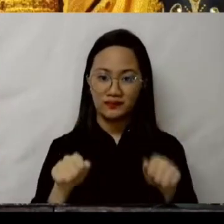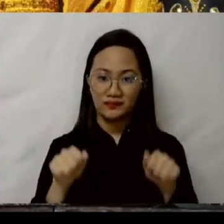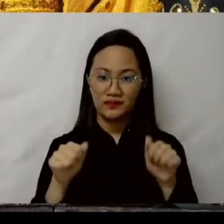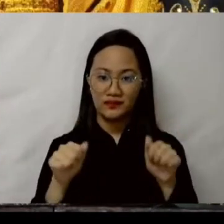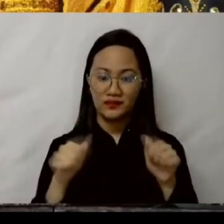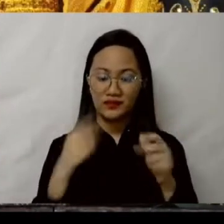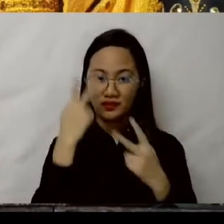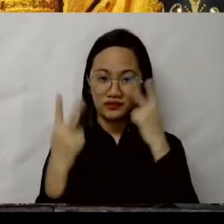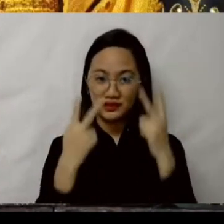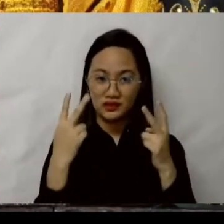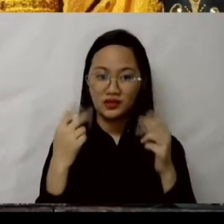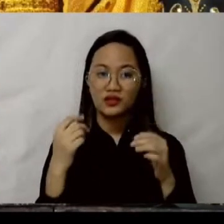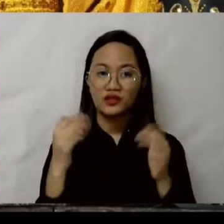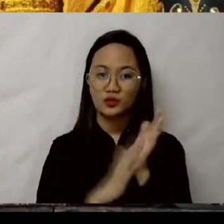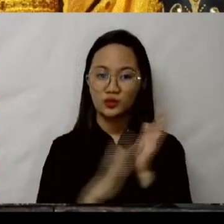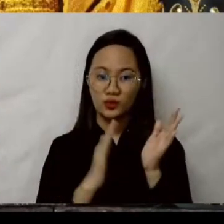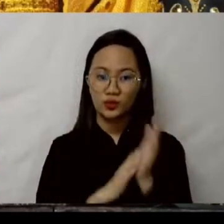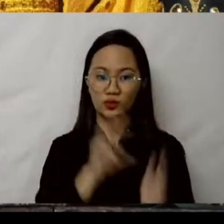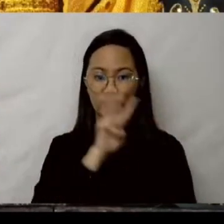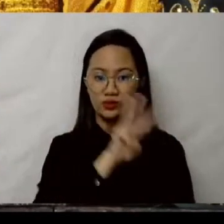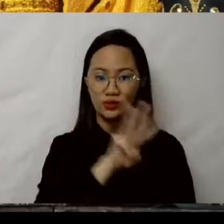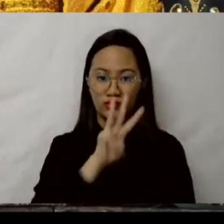official website na